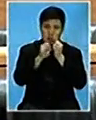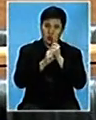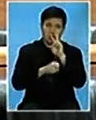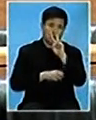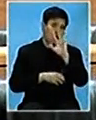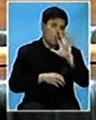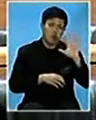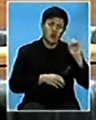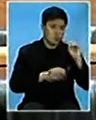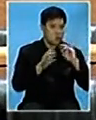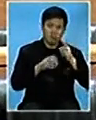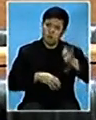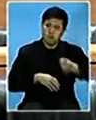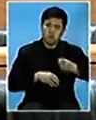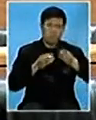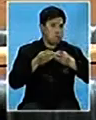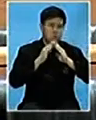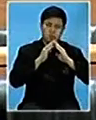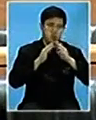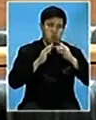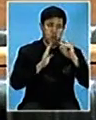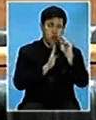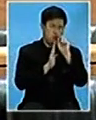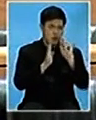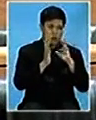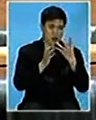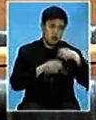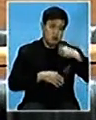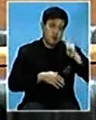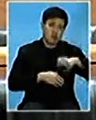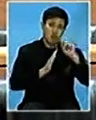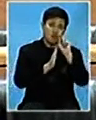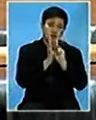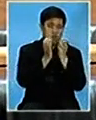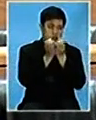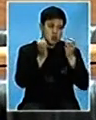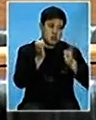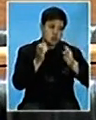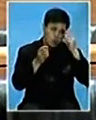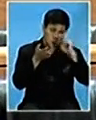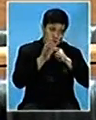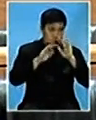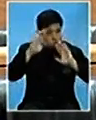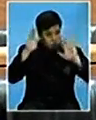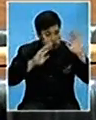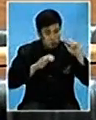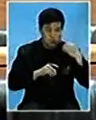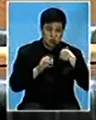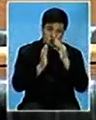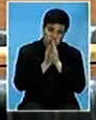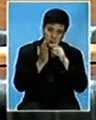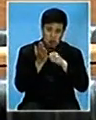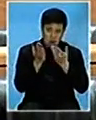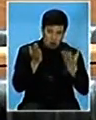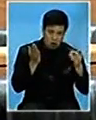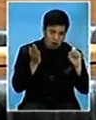ไว้ในขณะที่คงไว้ถ้าเราเอ่ยอ้างถึงรัฐธรรมนูญว่าฉบับใดเป็นประชาธิปไตยหรือไม่เราคงจะพู